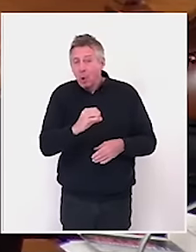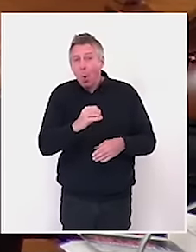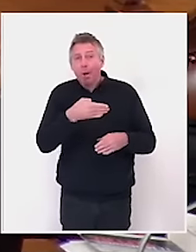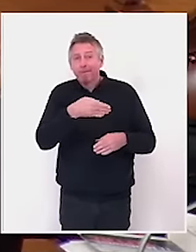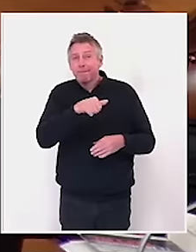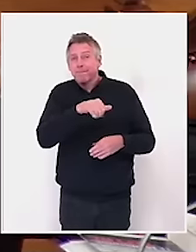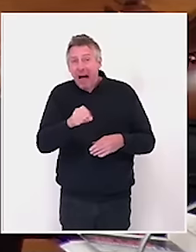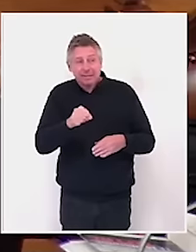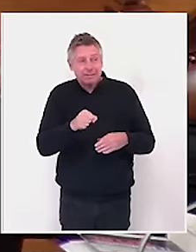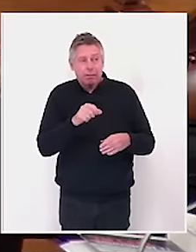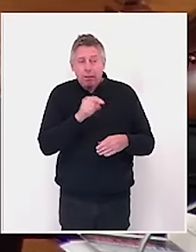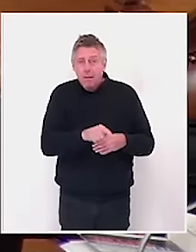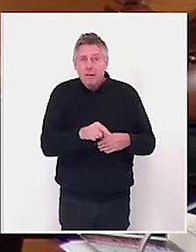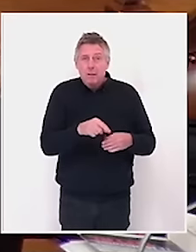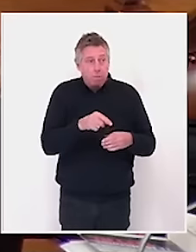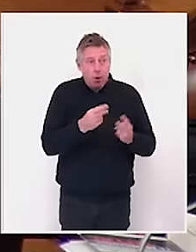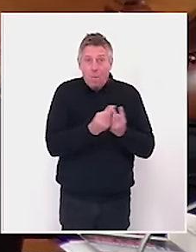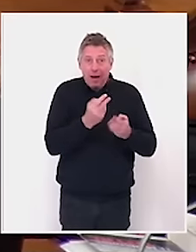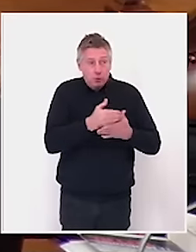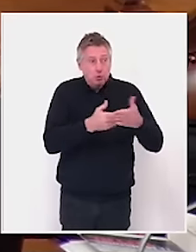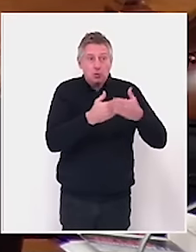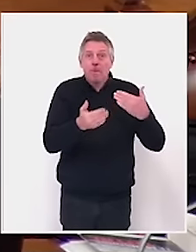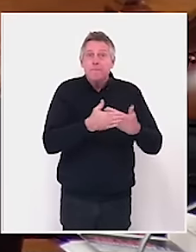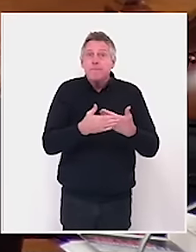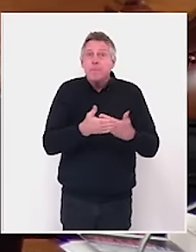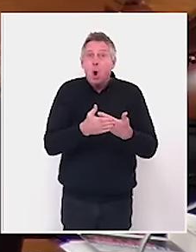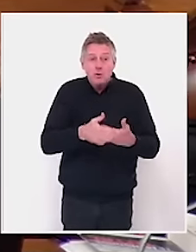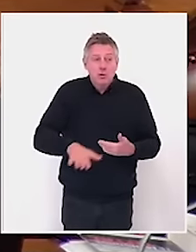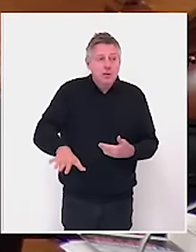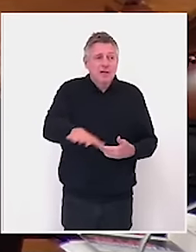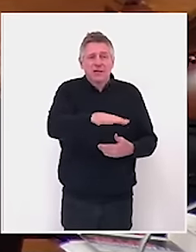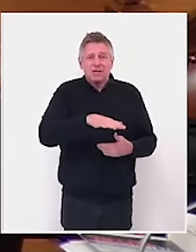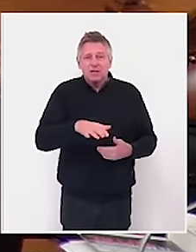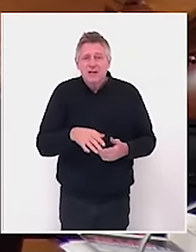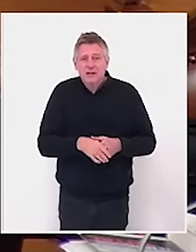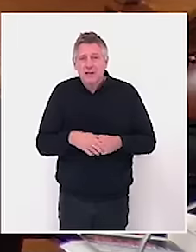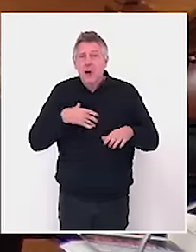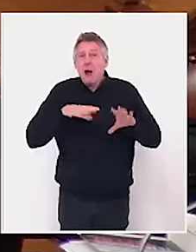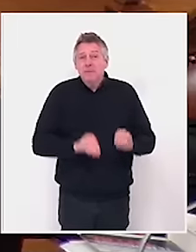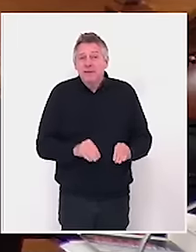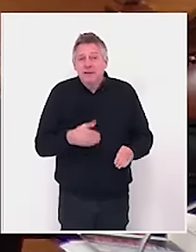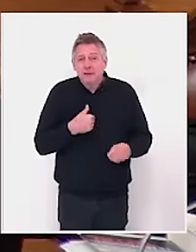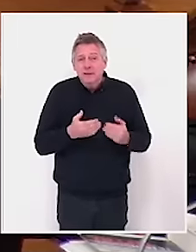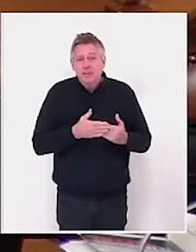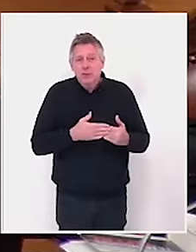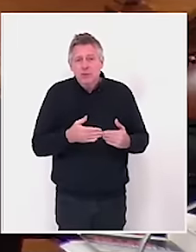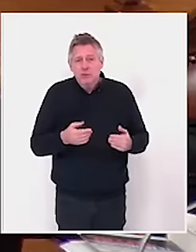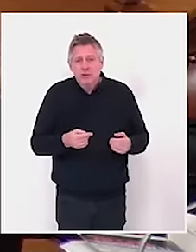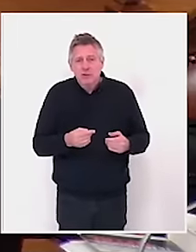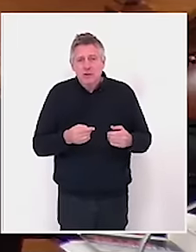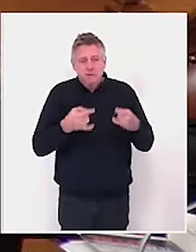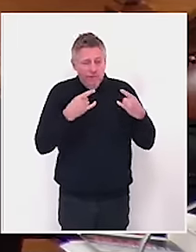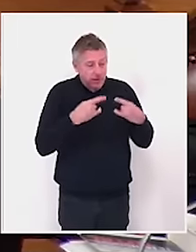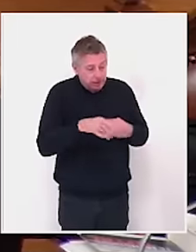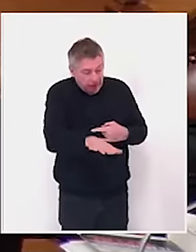là, il y en a une qui se construit donc à Grand Parc, juste à côté. Il se trouve que c'est juste à côté de là où j'habite, sous la fenêtre.